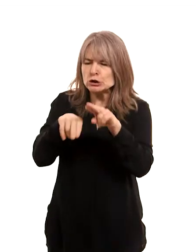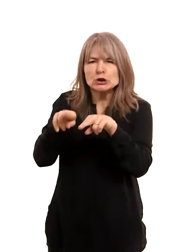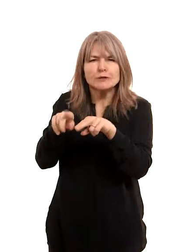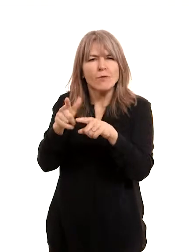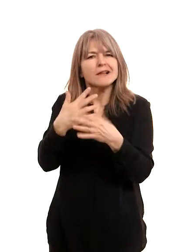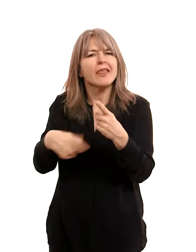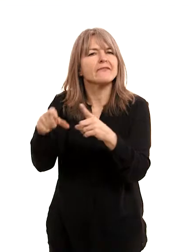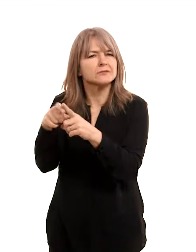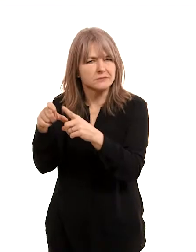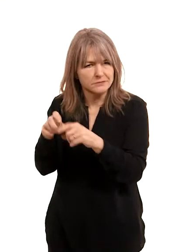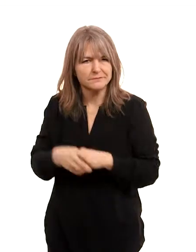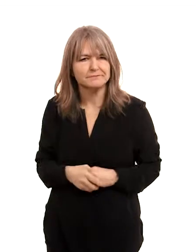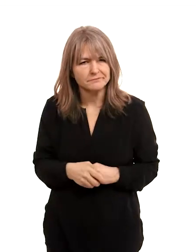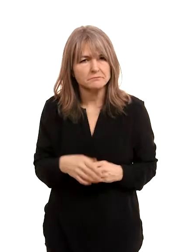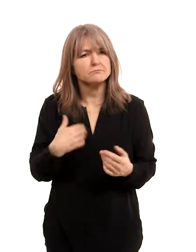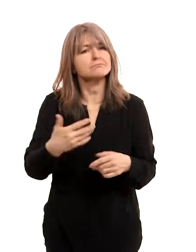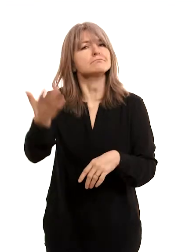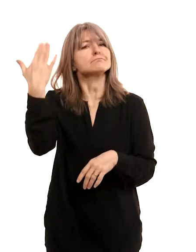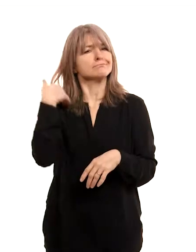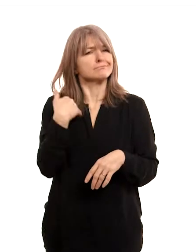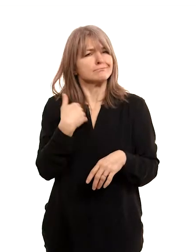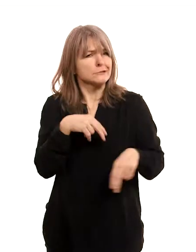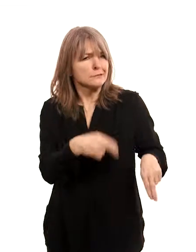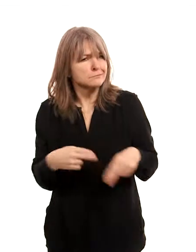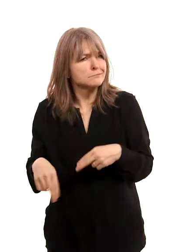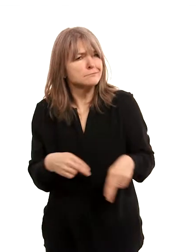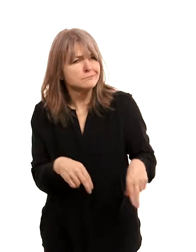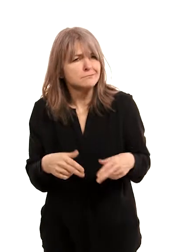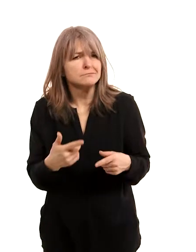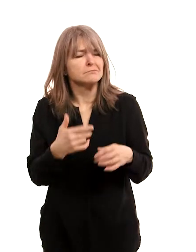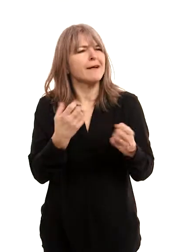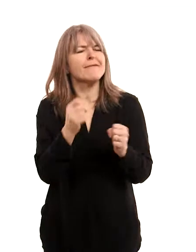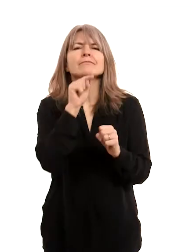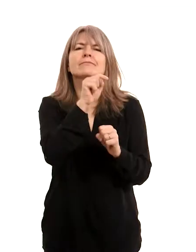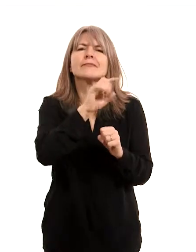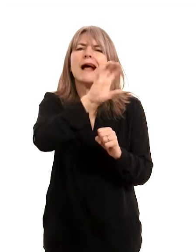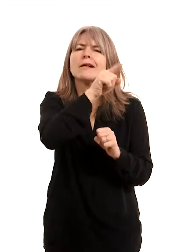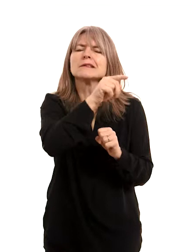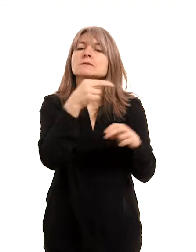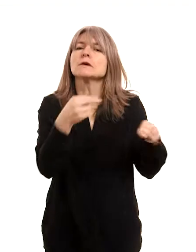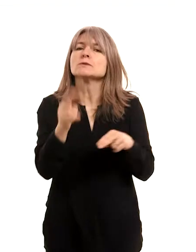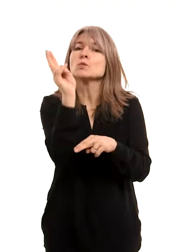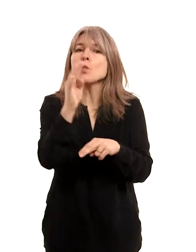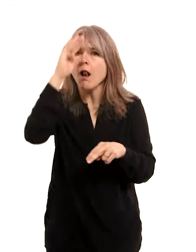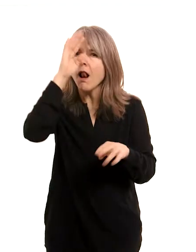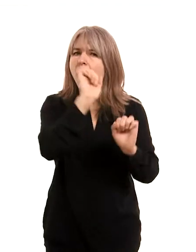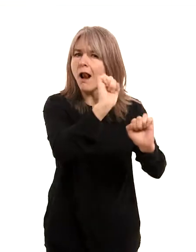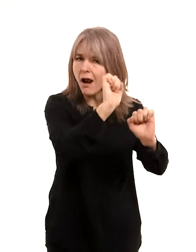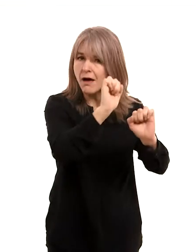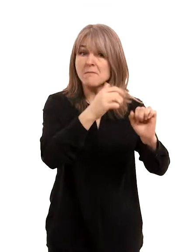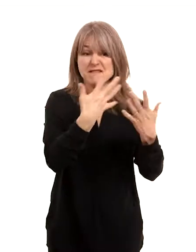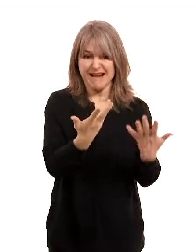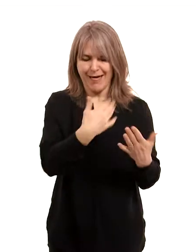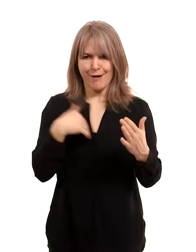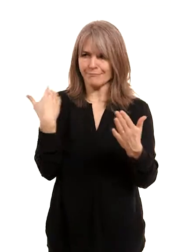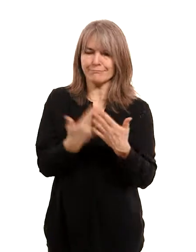dipyn efo rhai ysgol ddawns o Ynys Môn. A dwi rwan yn beirniadu cwbl o weithiau